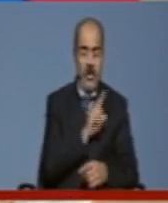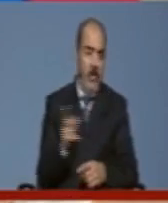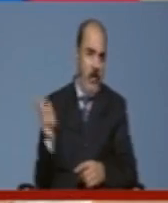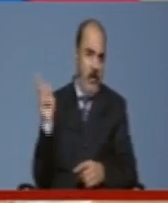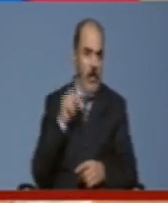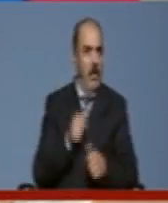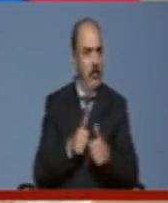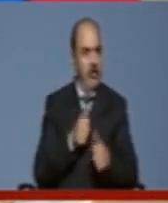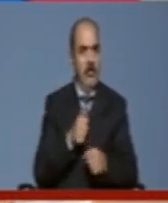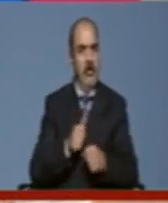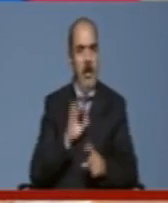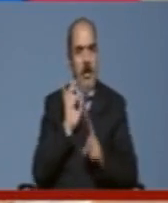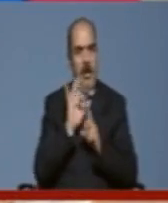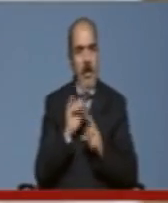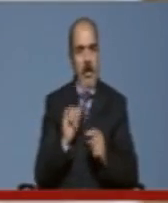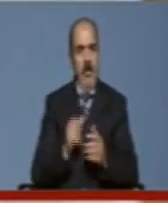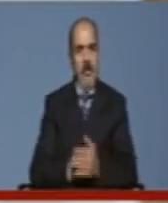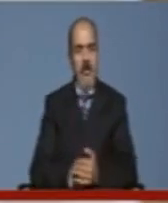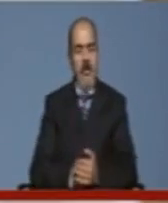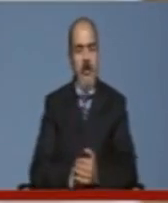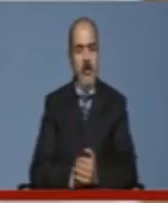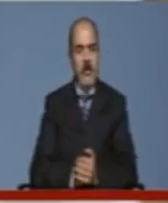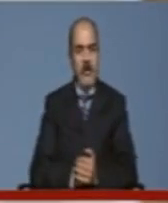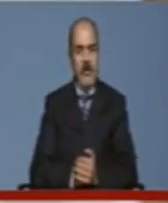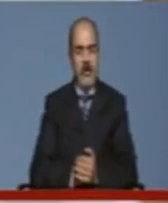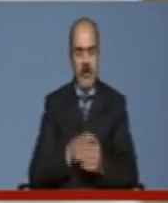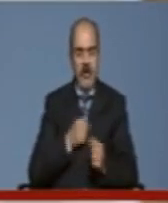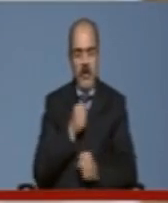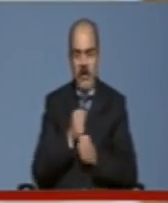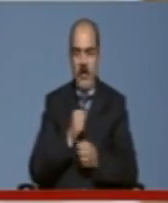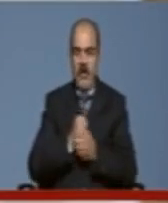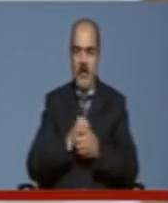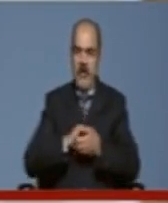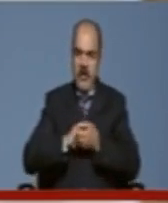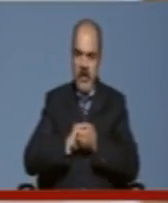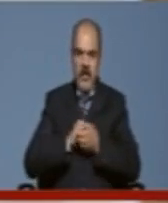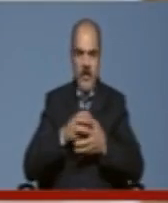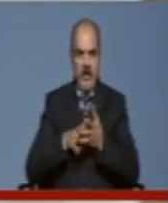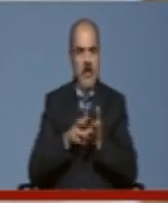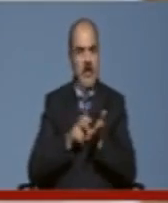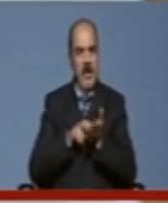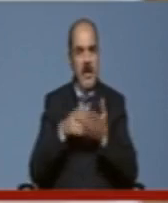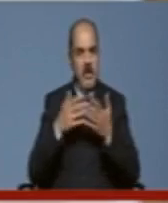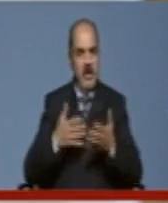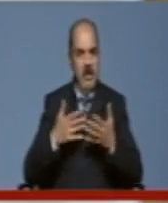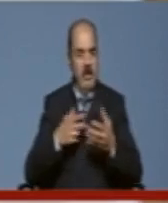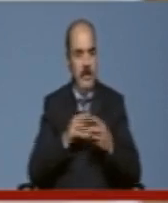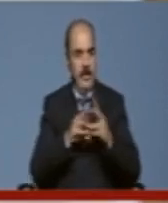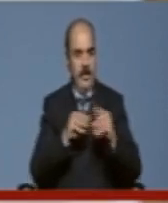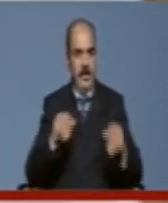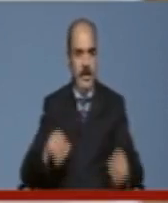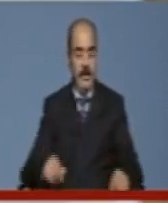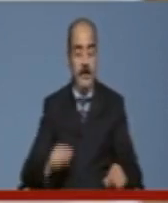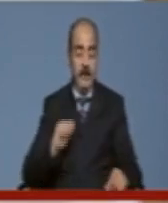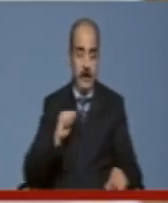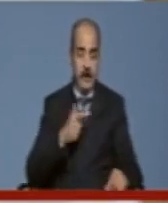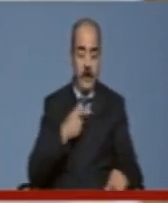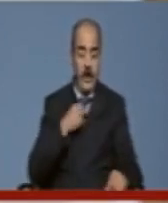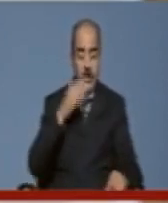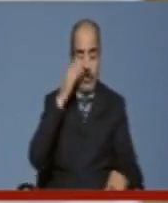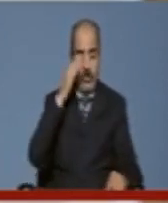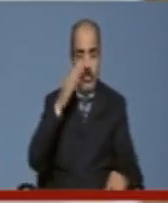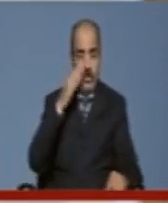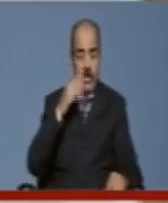الغرض. هذا هام جدا، ونحن نفعل كل ما هو ممكن لتسهيل هذه المسألة. ثم أود أن أشكركم في